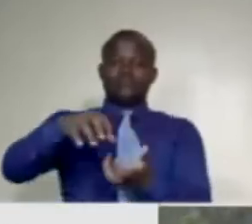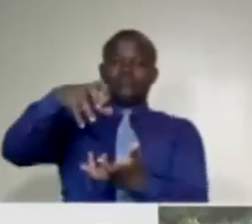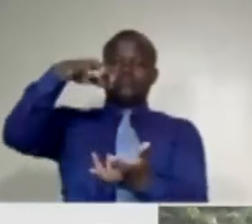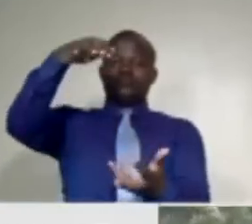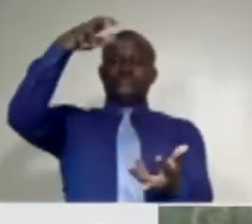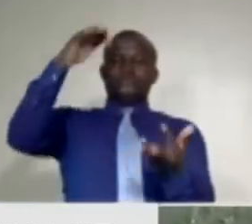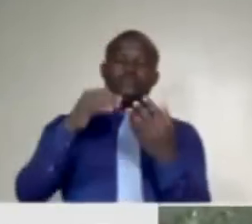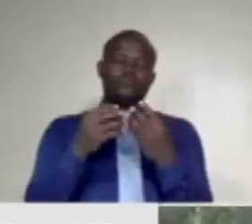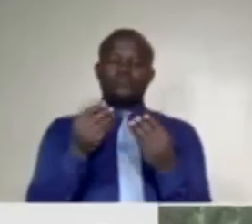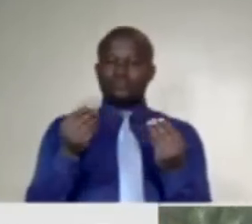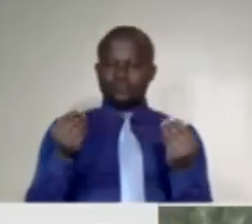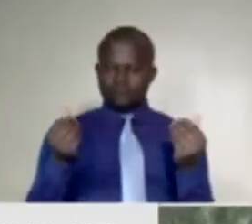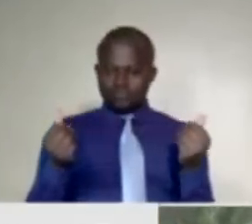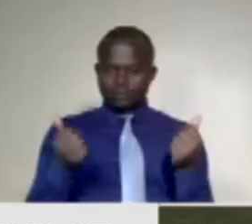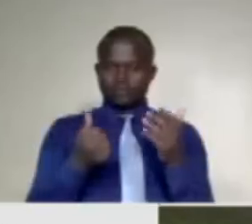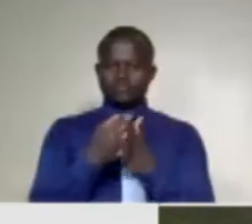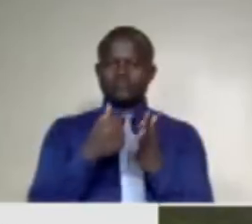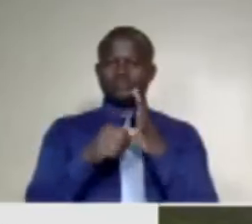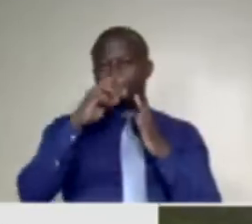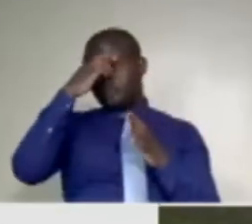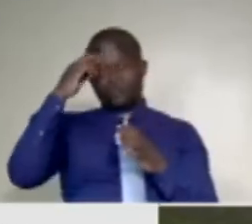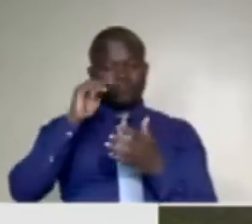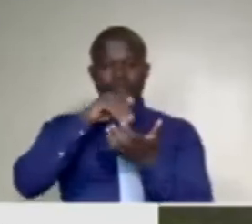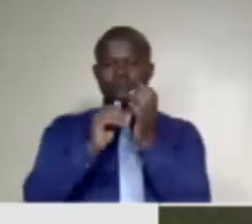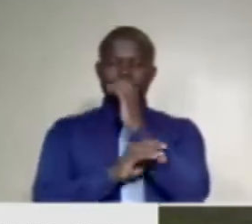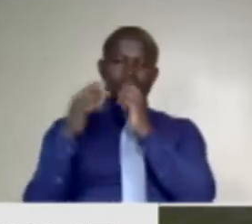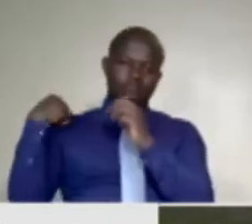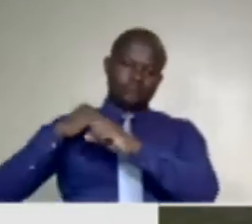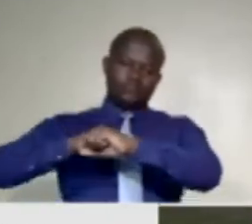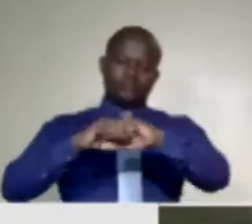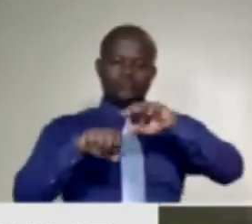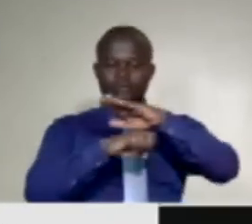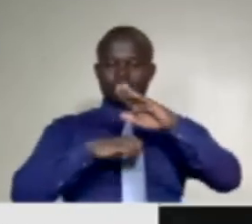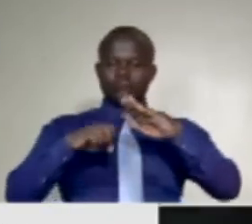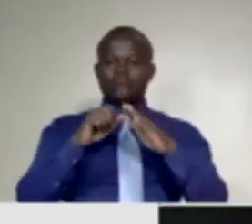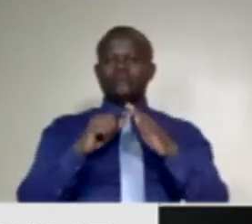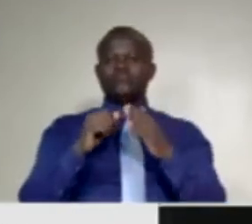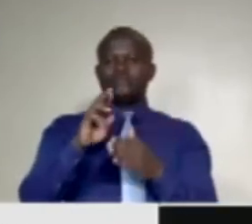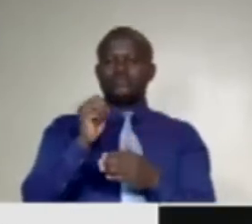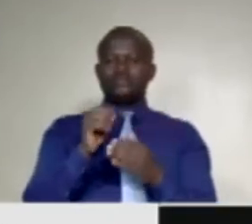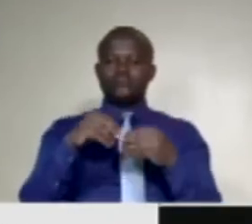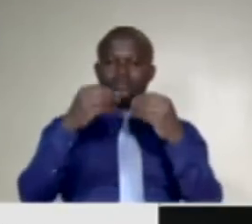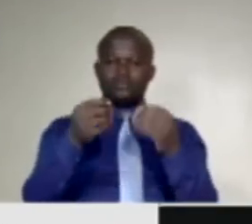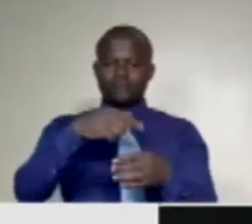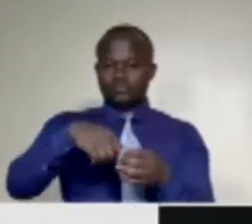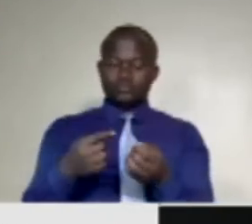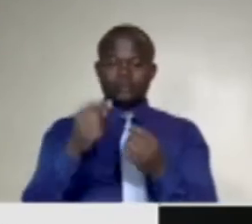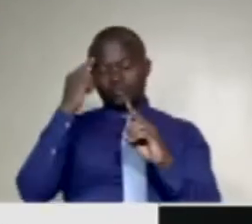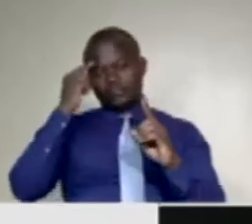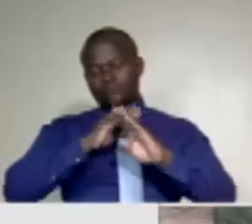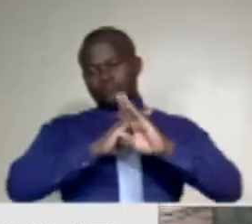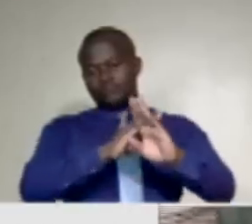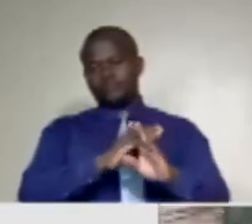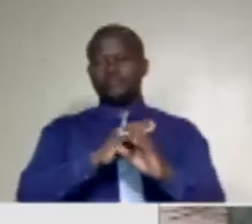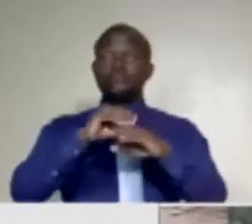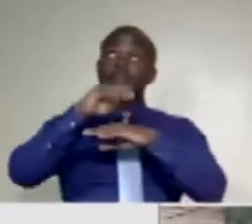mu byangiza ibidukikije. Ni muri urwo rwego ikigo cy'igihugu gishinzwe kwita no kurengera ibidukikije REMA cyatanze imbabura ku baturage hagamijwe gukumira ibyuka byoherezwa